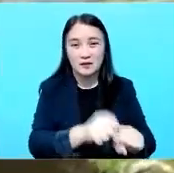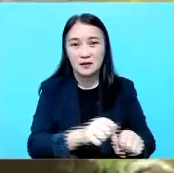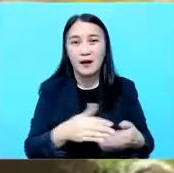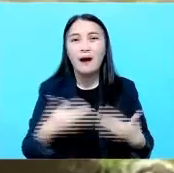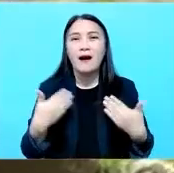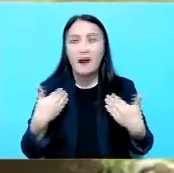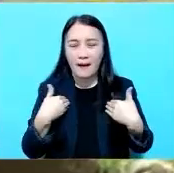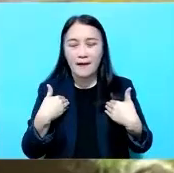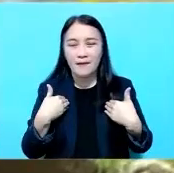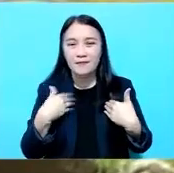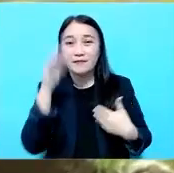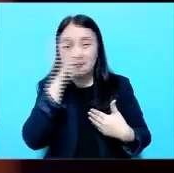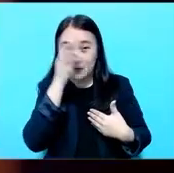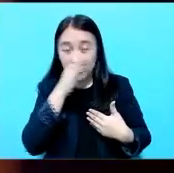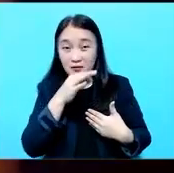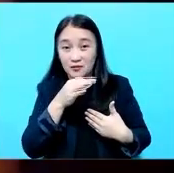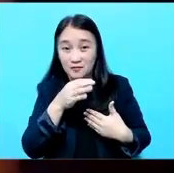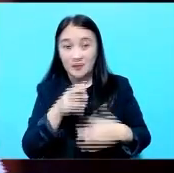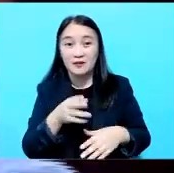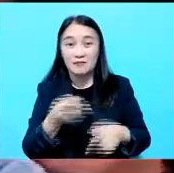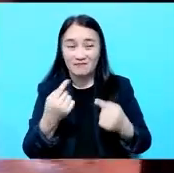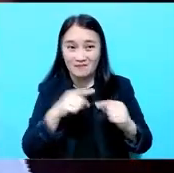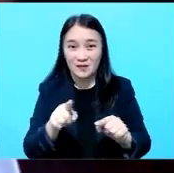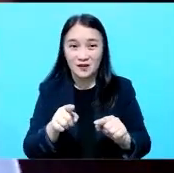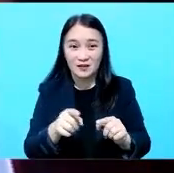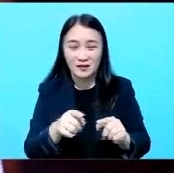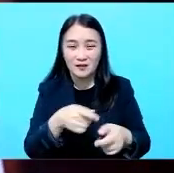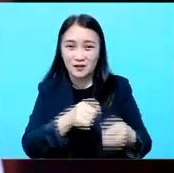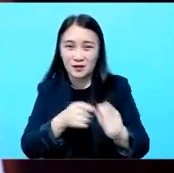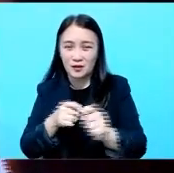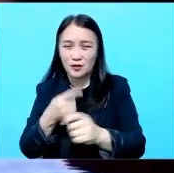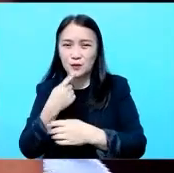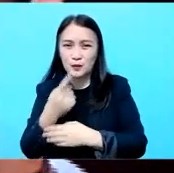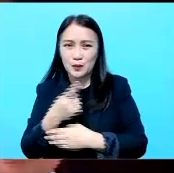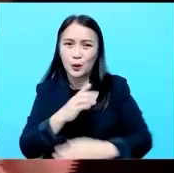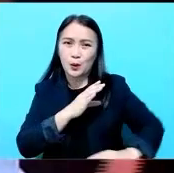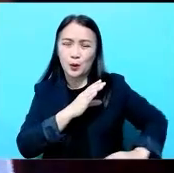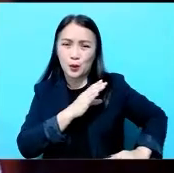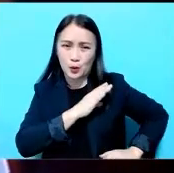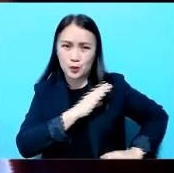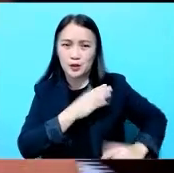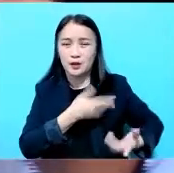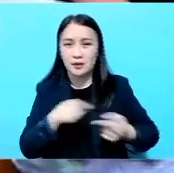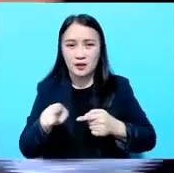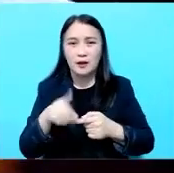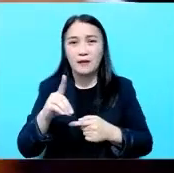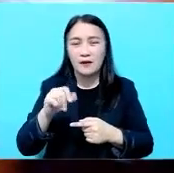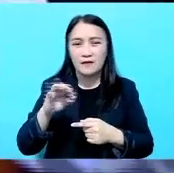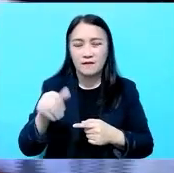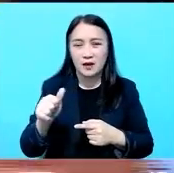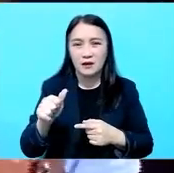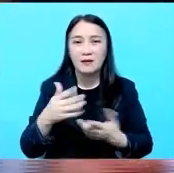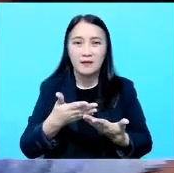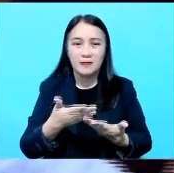Pinoy. Sinimulan na namin, I talked to the Coast Guard, I talked to the DFA, and I said, this is the proposal of the Chinese. Let's see